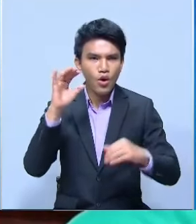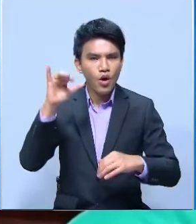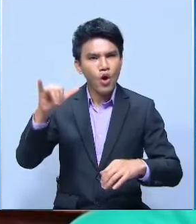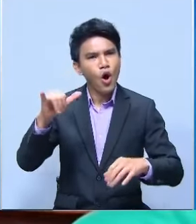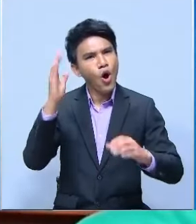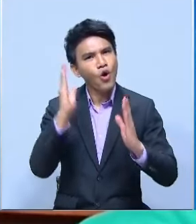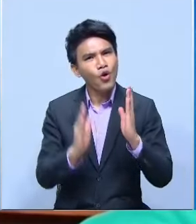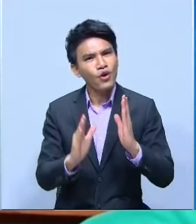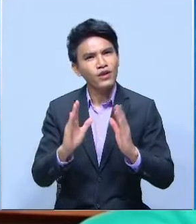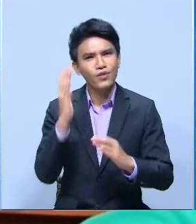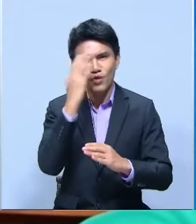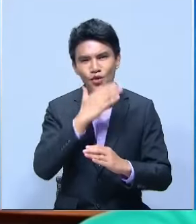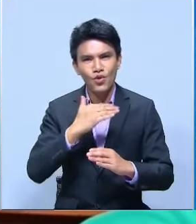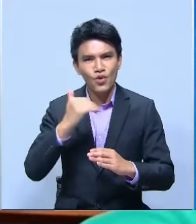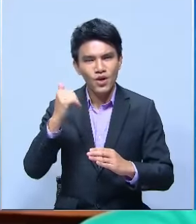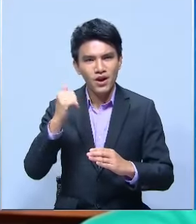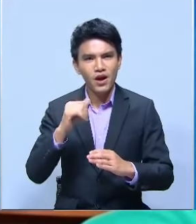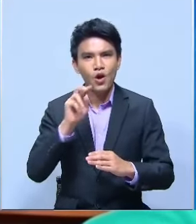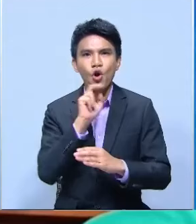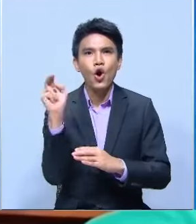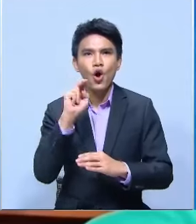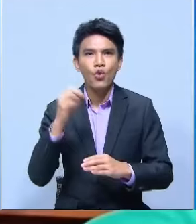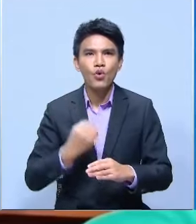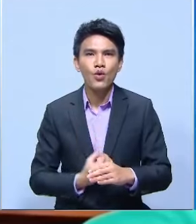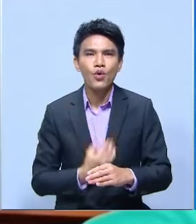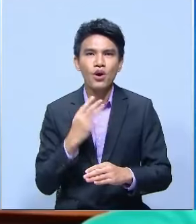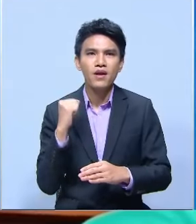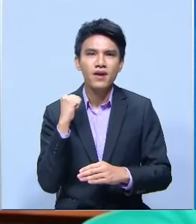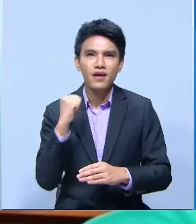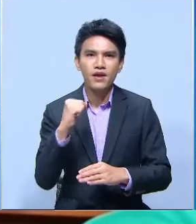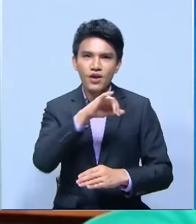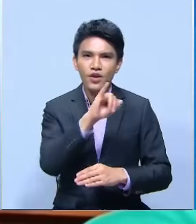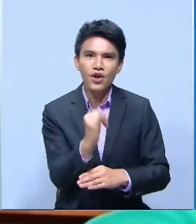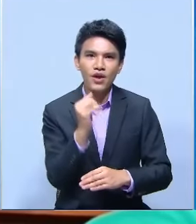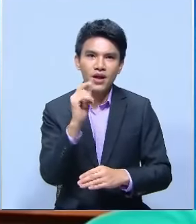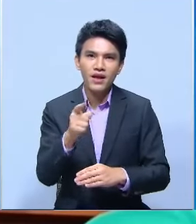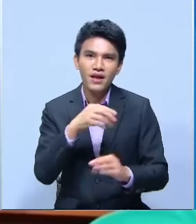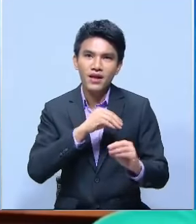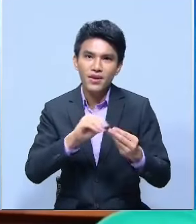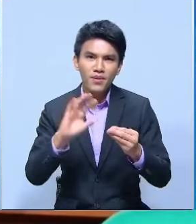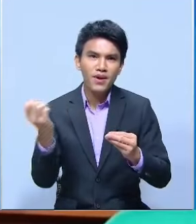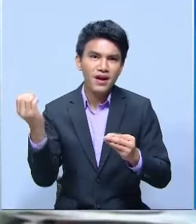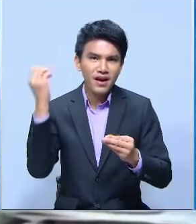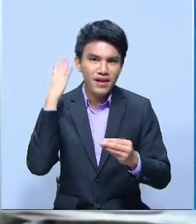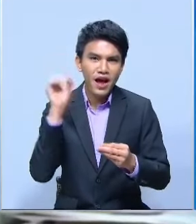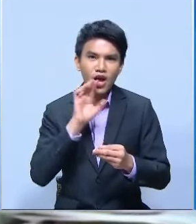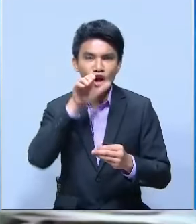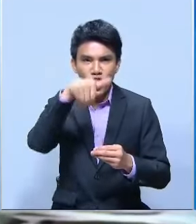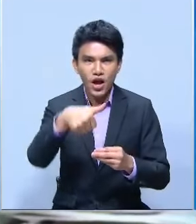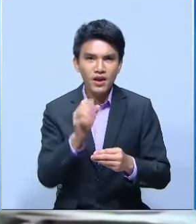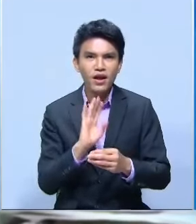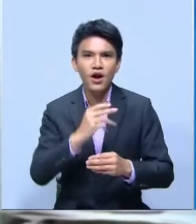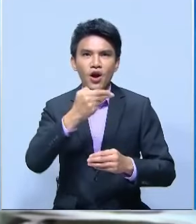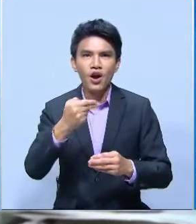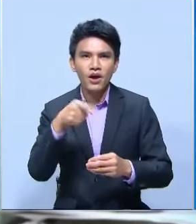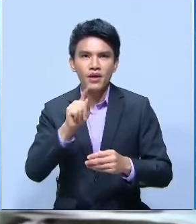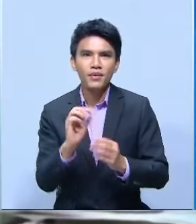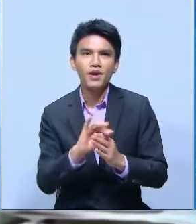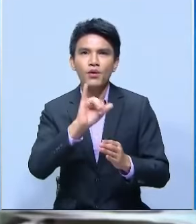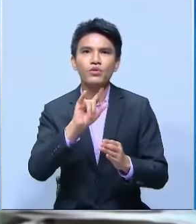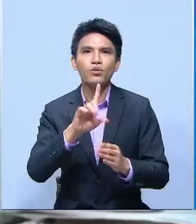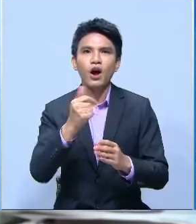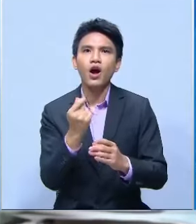ขอลังคังมองมุนใจให้จริงจังเจ้าจันจริงจังเจ้าชิงปีดังระวังซองเสื้อซอยหยิบใจเผาจะลาบานีอ้